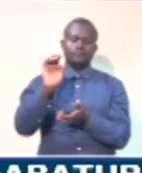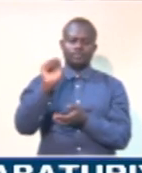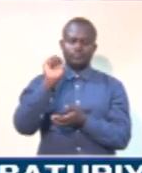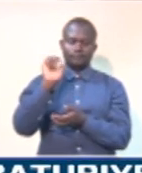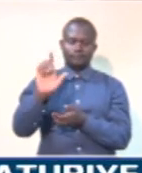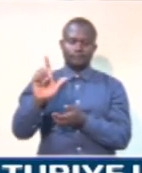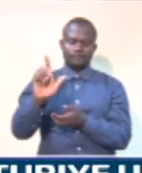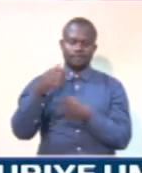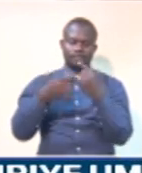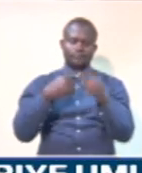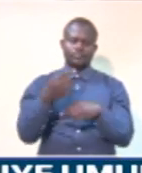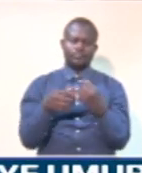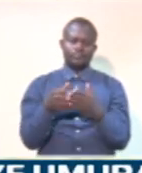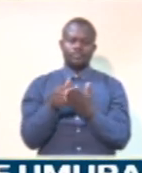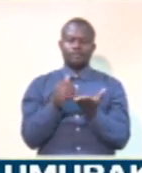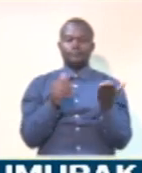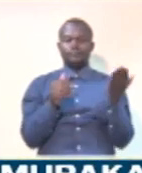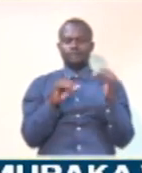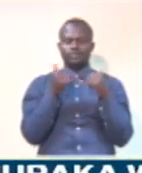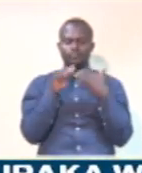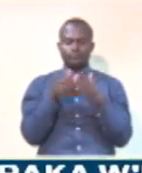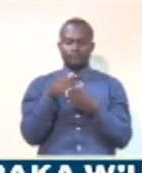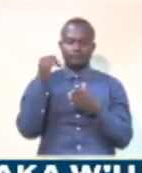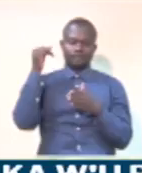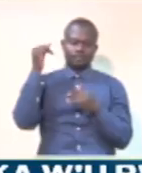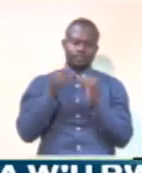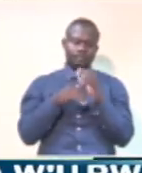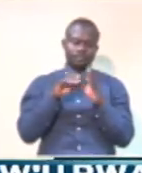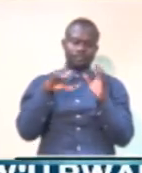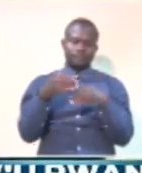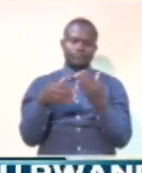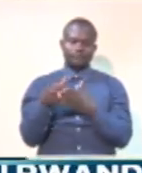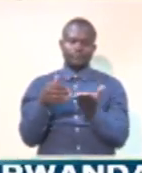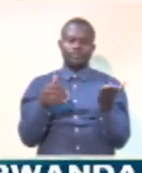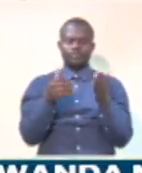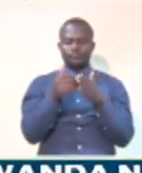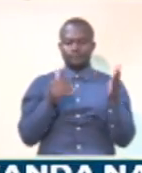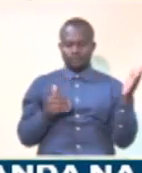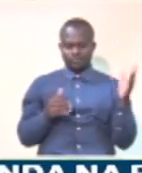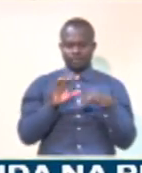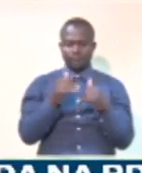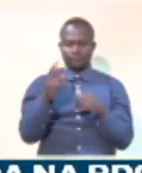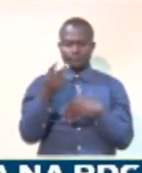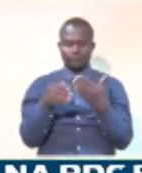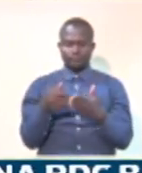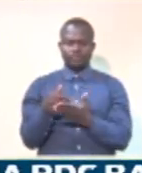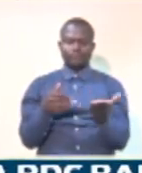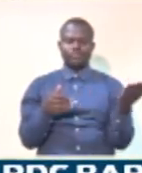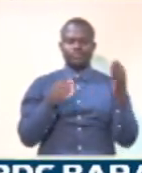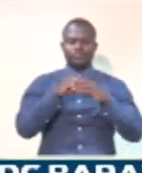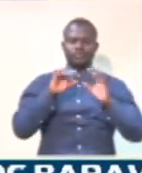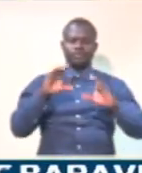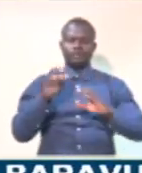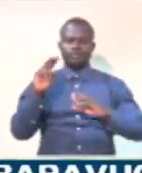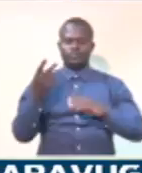League Ball yakomeje hakinwa imikino ya nyuma mu matsinda hari hateganyijwe imikino ibiri yo mu itsinda